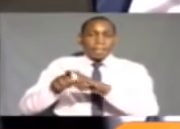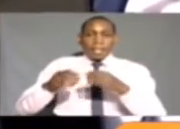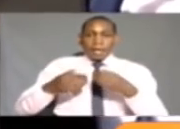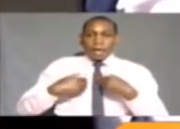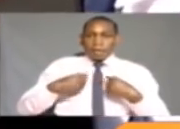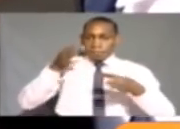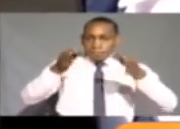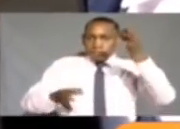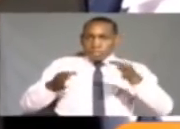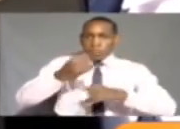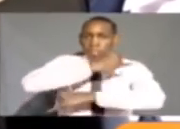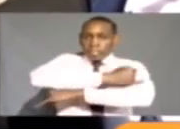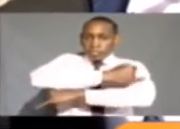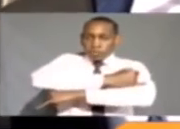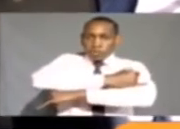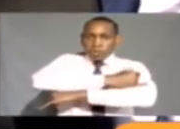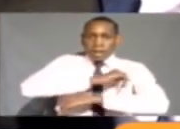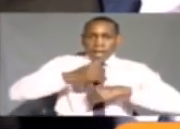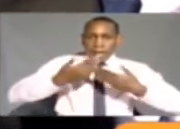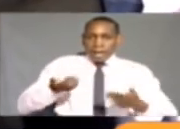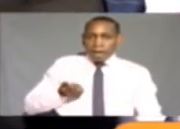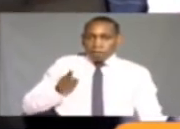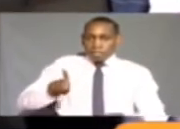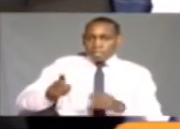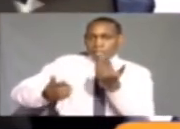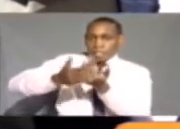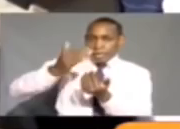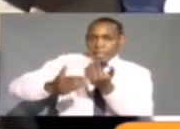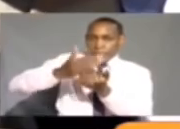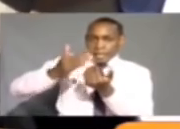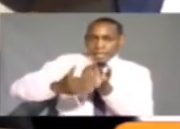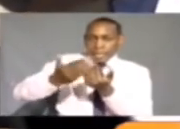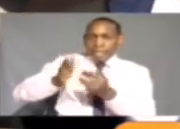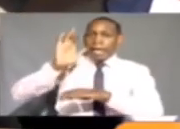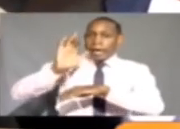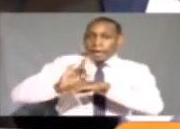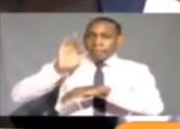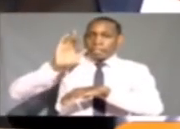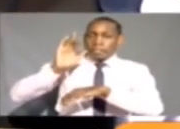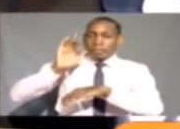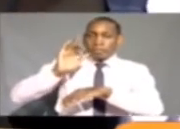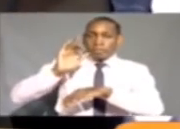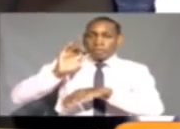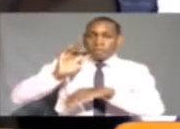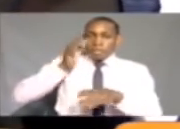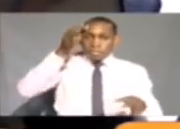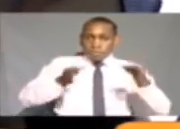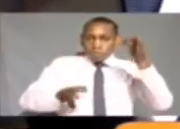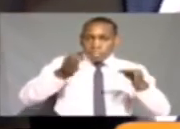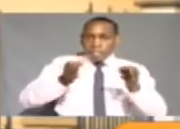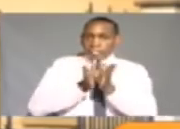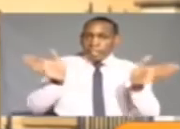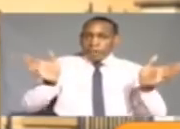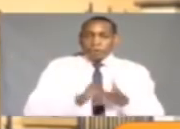judicial institution. And so how she is treated or dealt with affects the judiciary as a